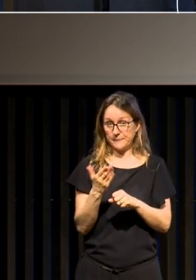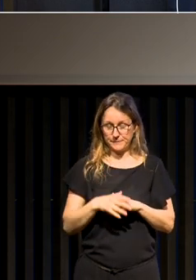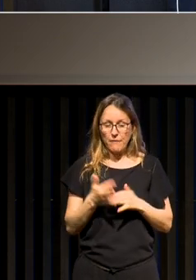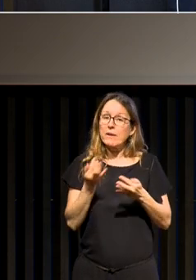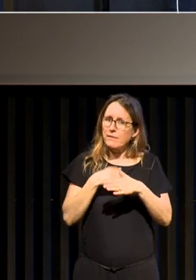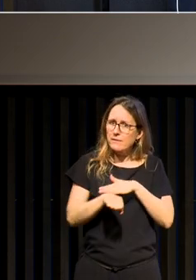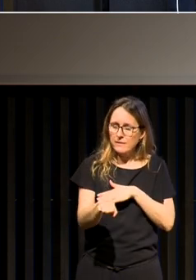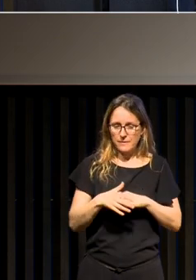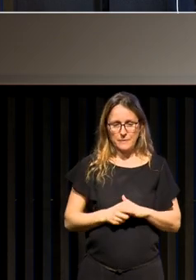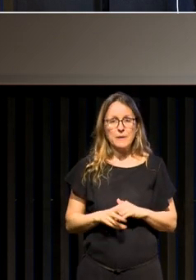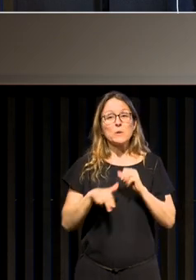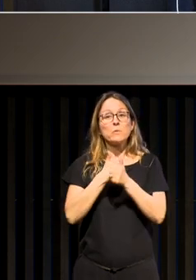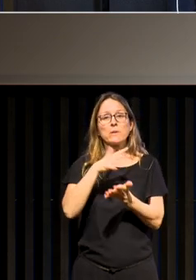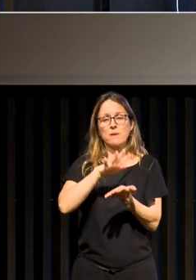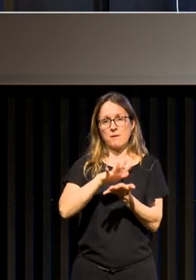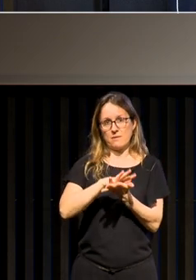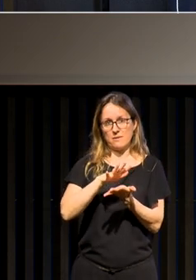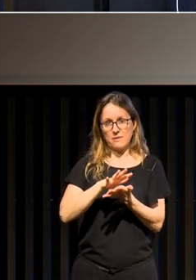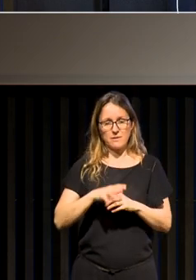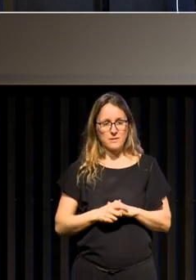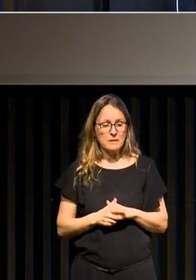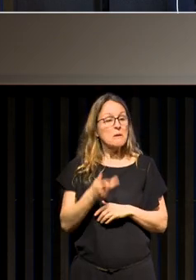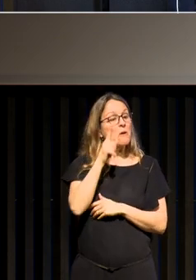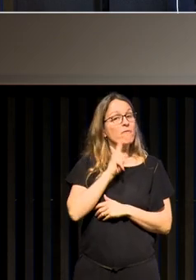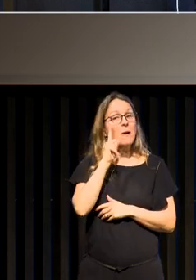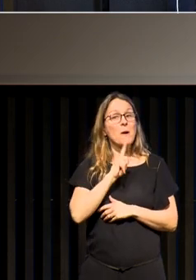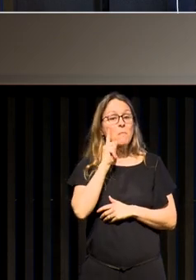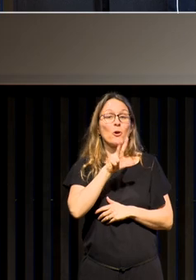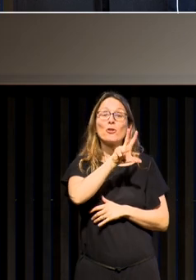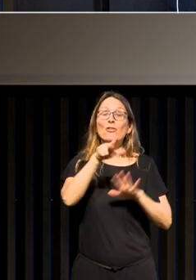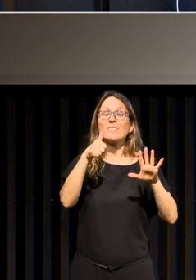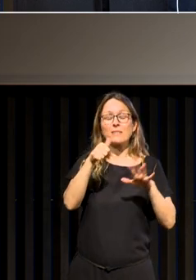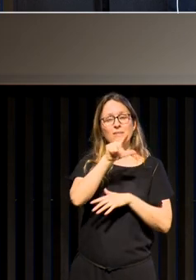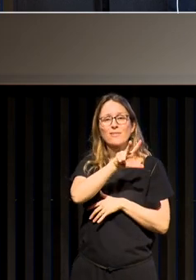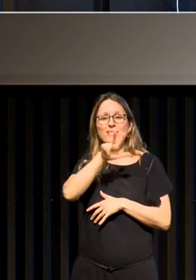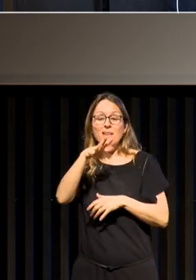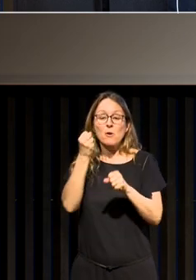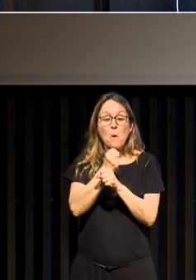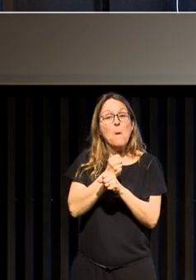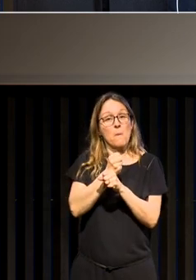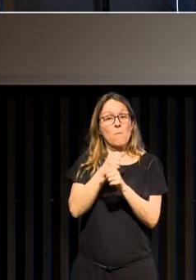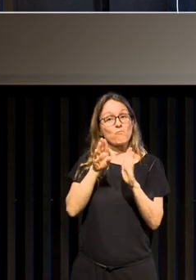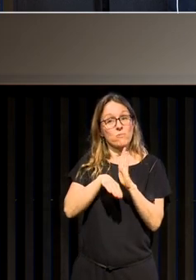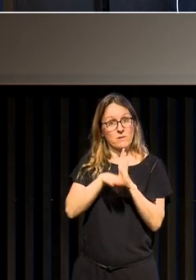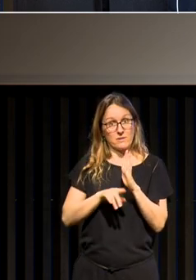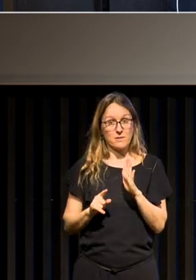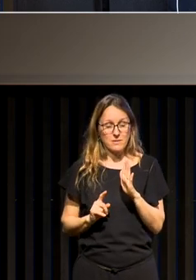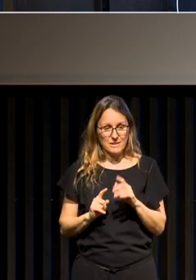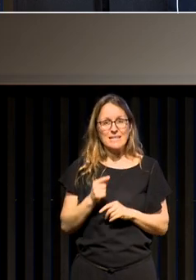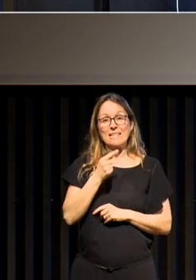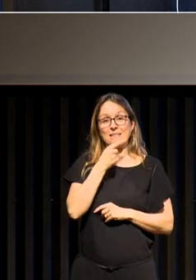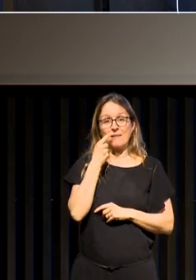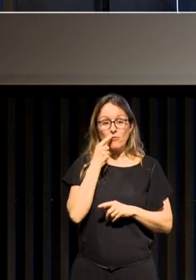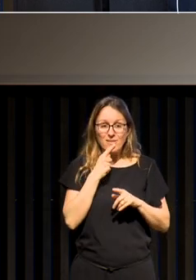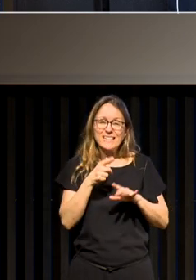que, en fonction de l'âge, pour les femmes de moins de 35 ans, au-delà de